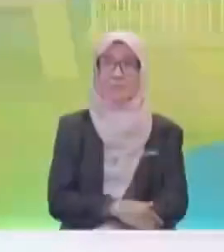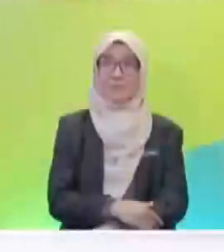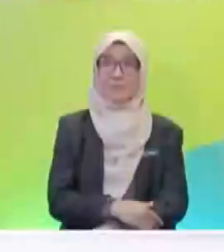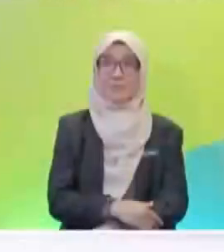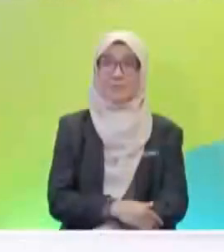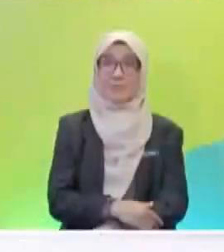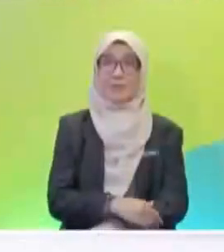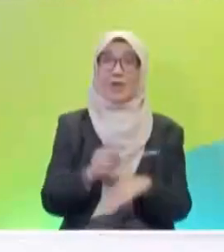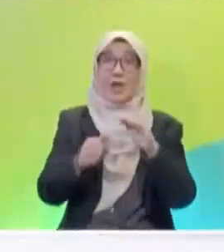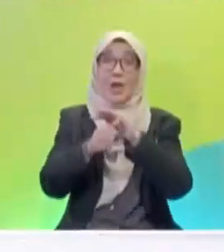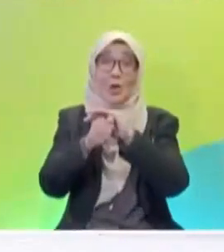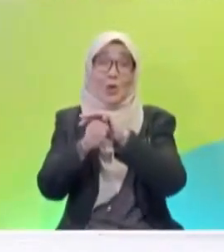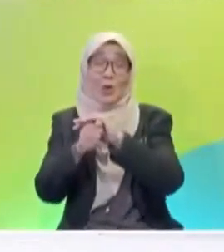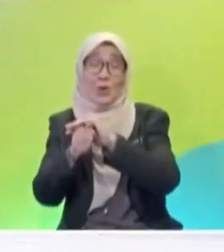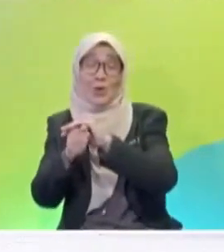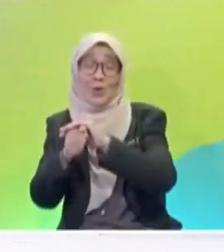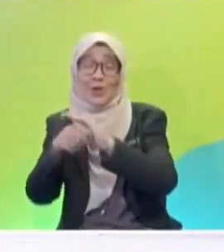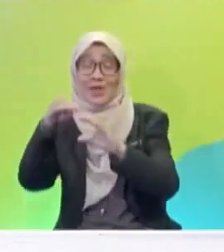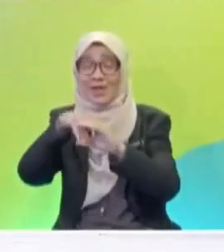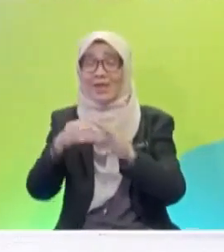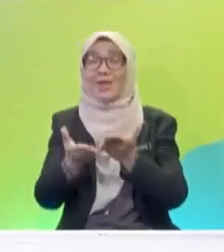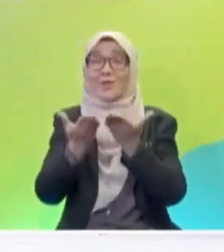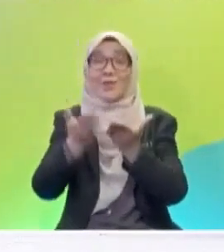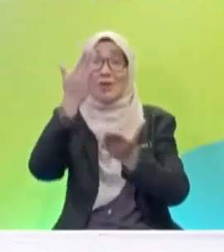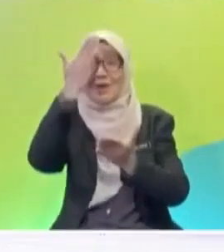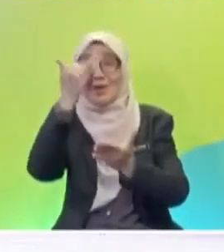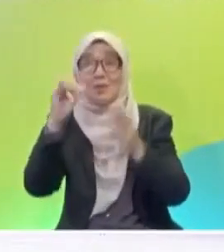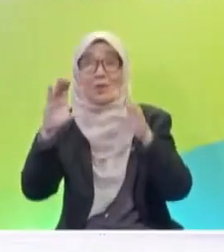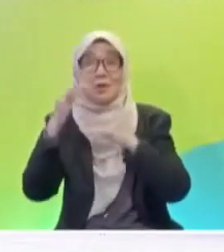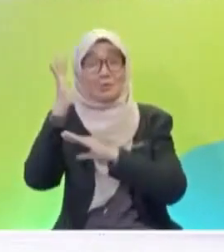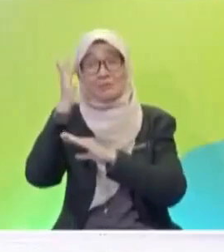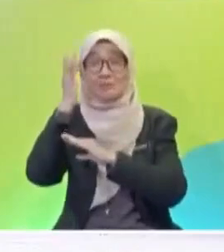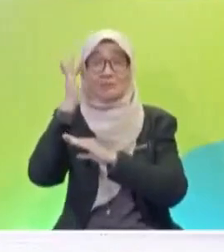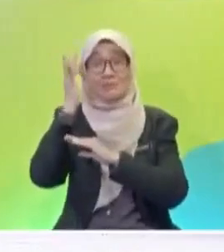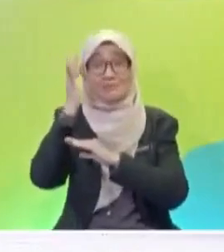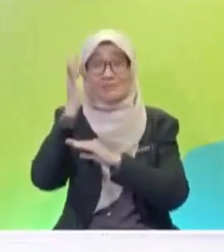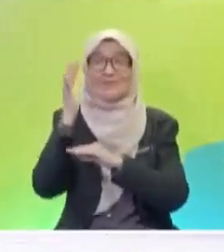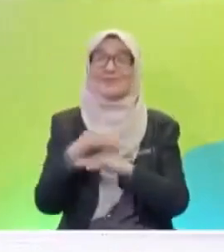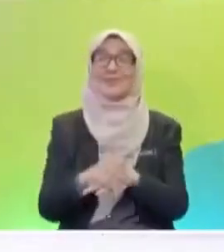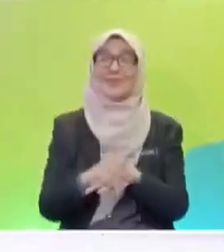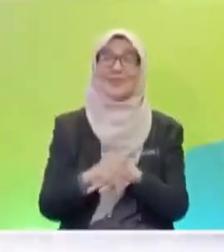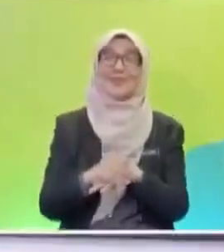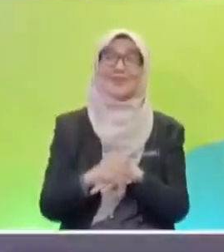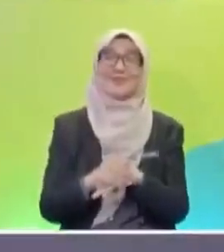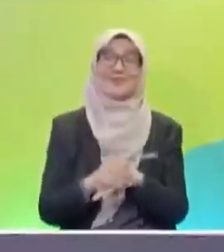kura-kura dalam perahu Kenapa buat-buat tak tahu ini dengan saya kemarin